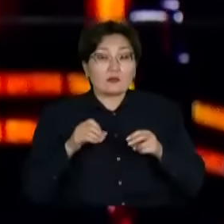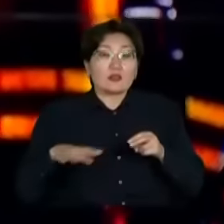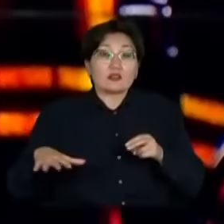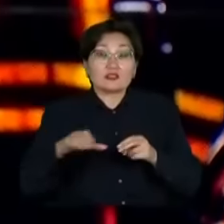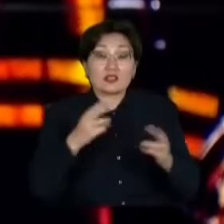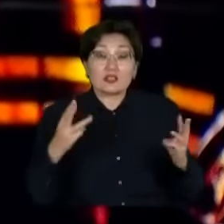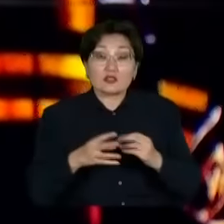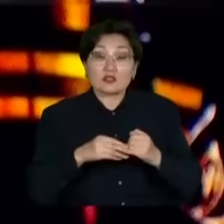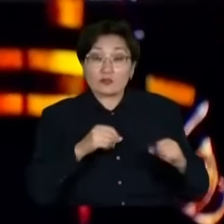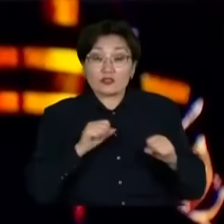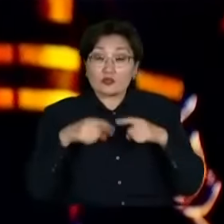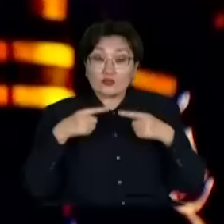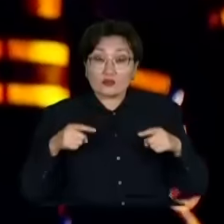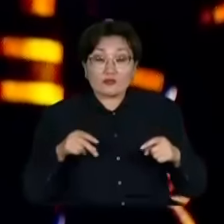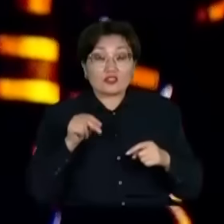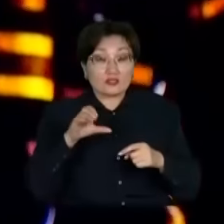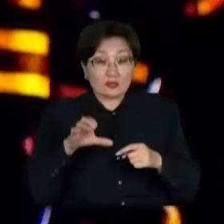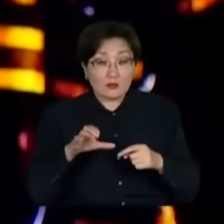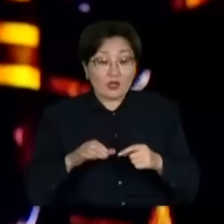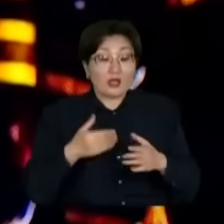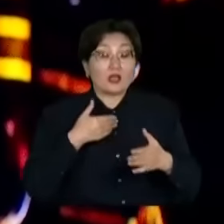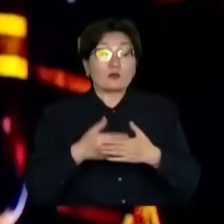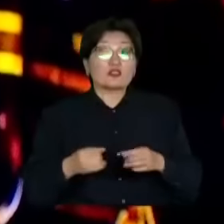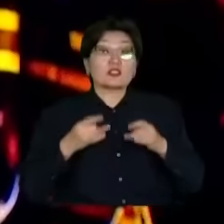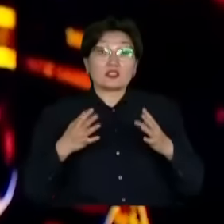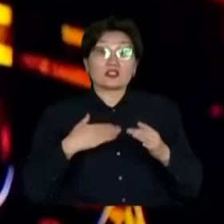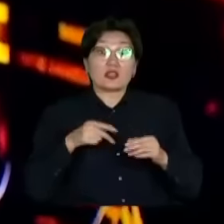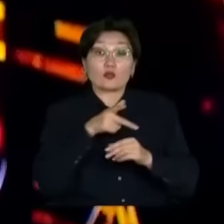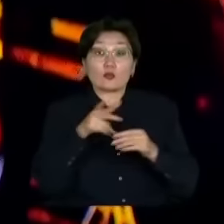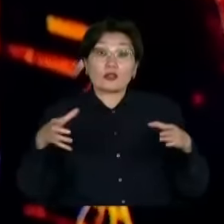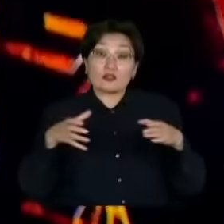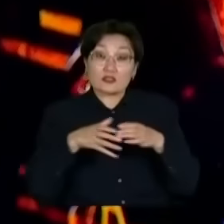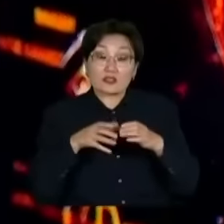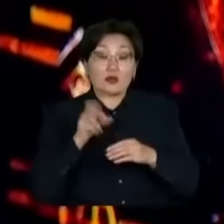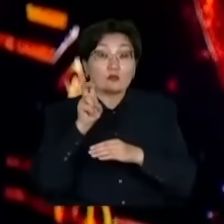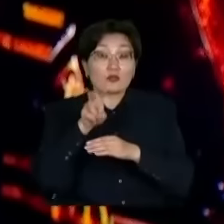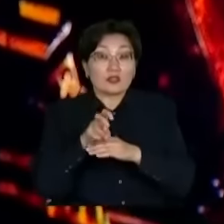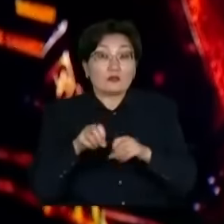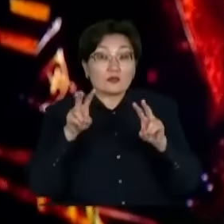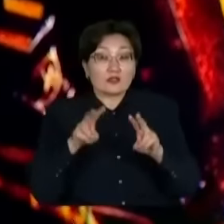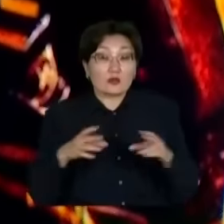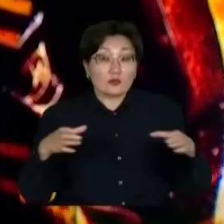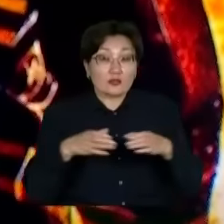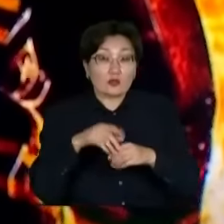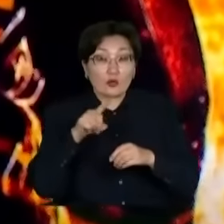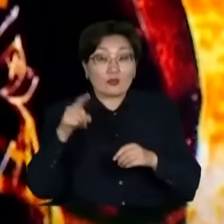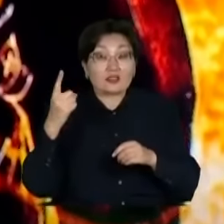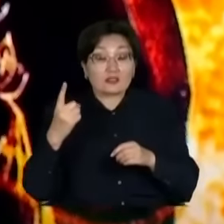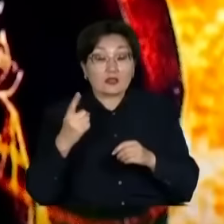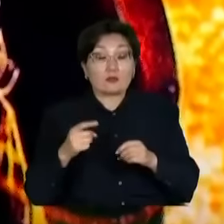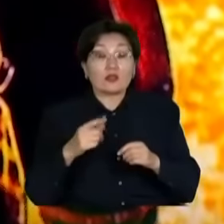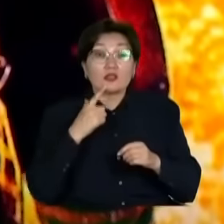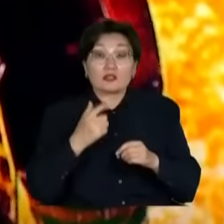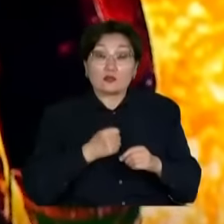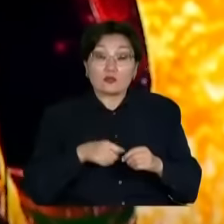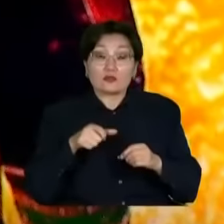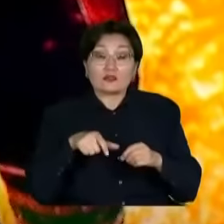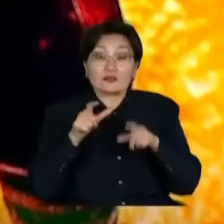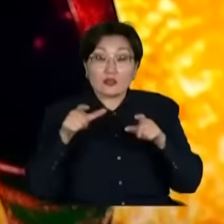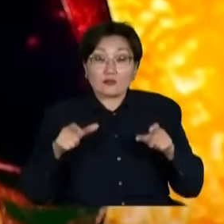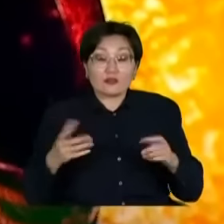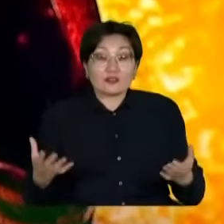землетрясений и других ЧС в преддверии праздника наша съёмочная группа посетила Спецотряд номер один его бойцы спасали жизни